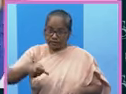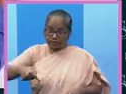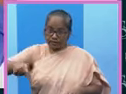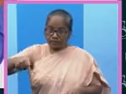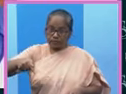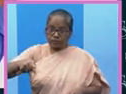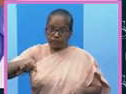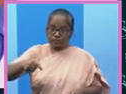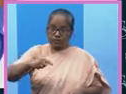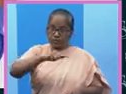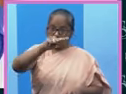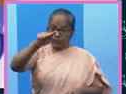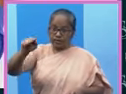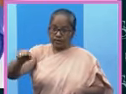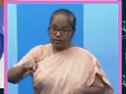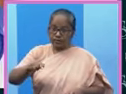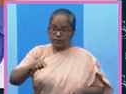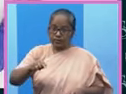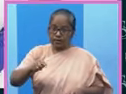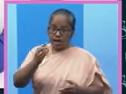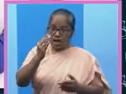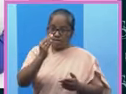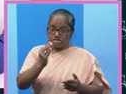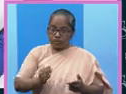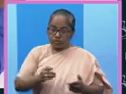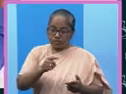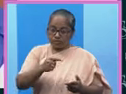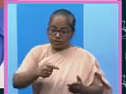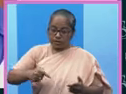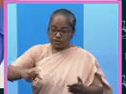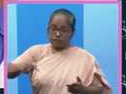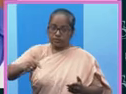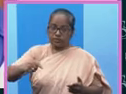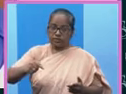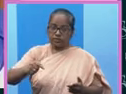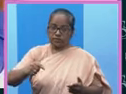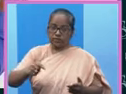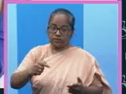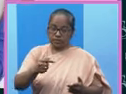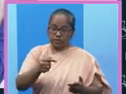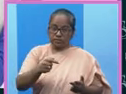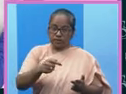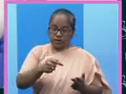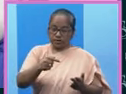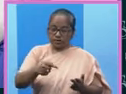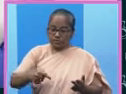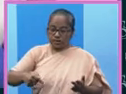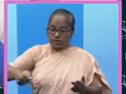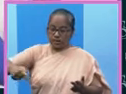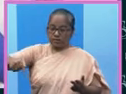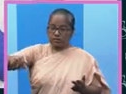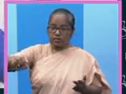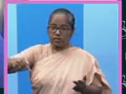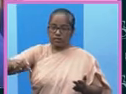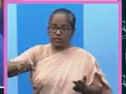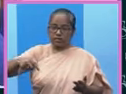பரிதியில் ஒரு பகுதி. அதாவது இந்த இடத்துல வெட்டியிருக்கேன், இந்த இடத்துல வெட்டியிருக்கேன், இங்கே இருந்து நான் அழுத்தி வரைகிறேன் பார்த்தீங்களா, இந்த